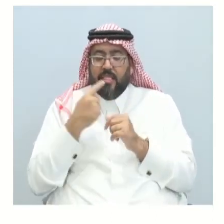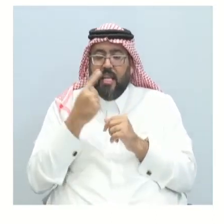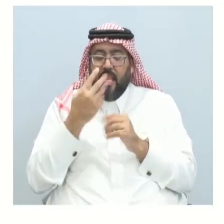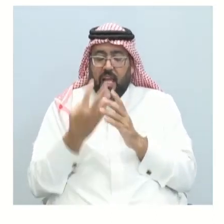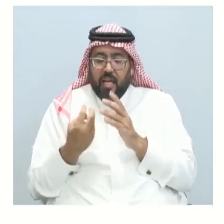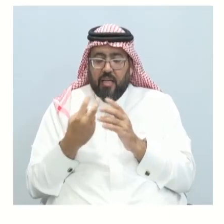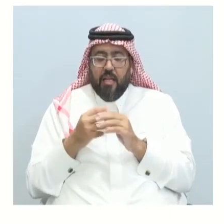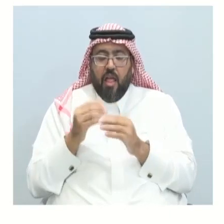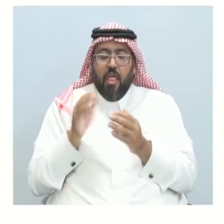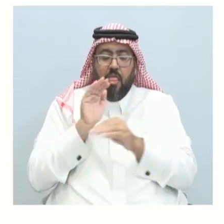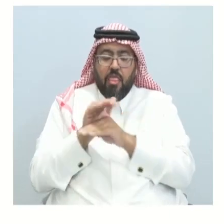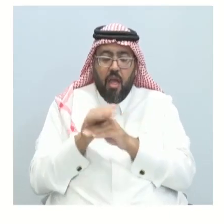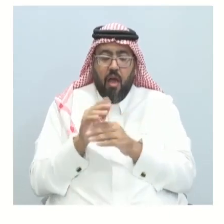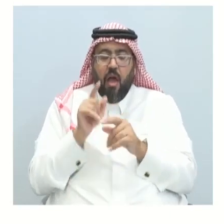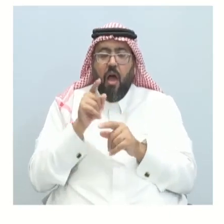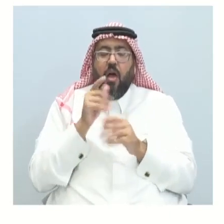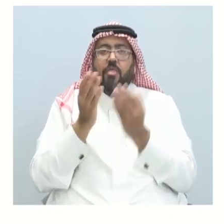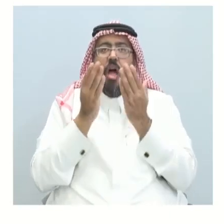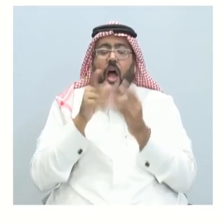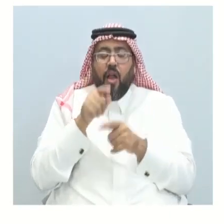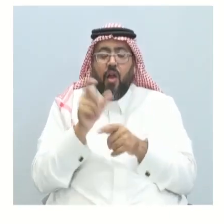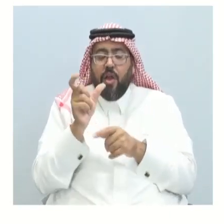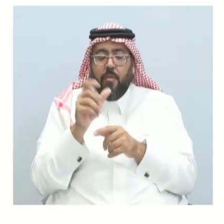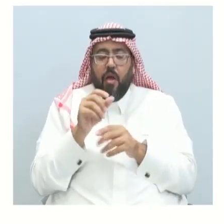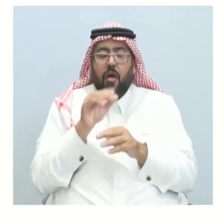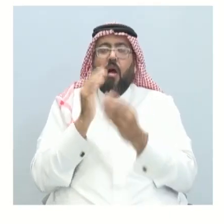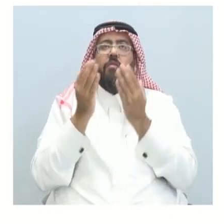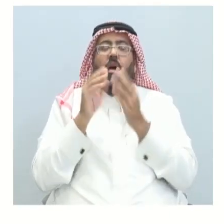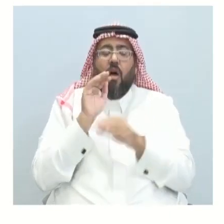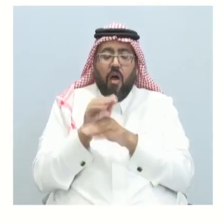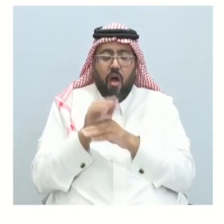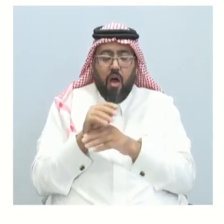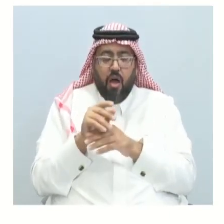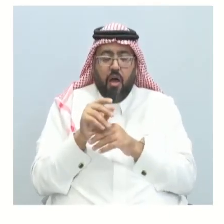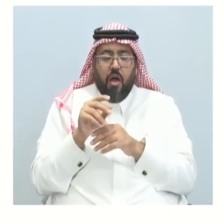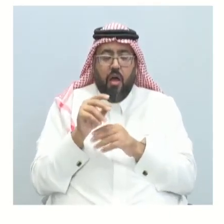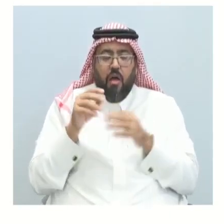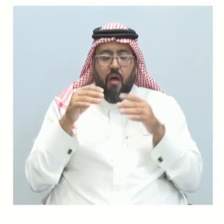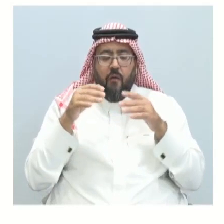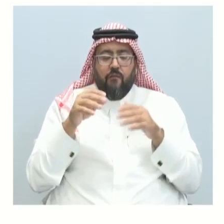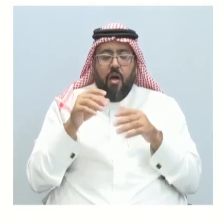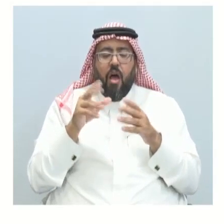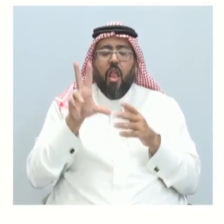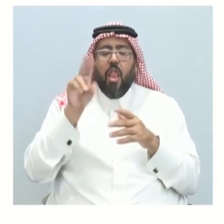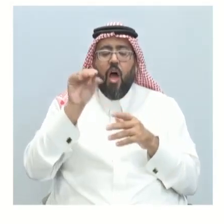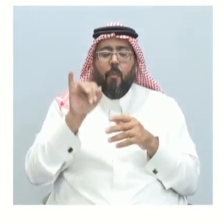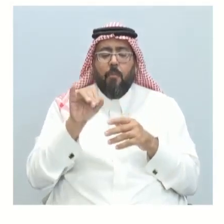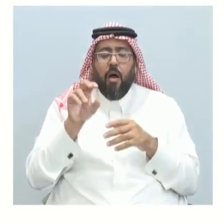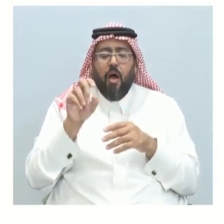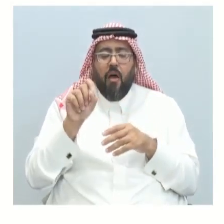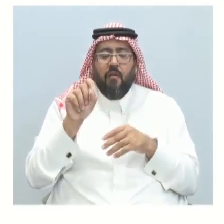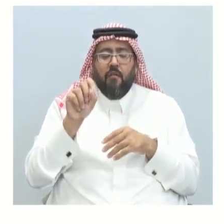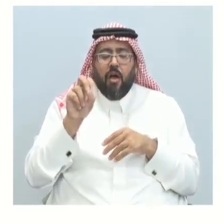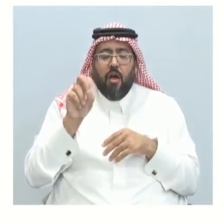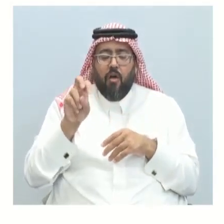عليه وسلم فقال اللهم فقهه في الدين فكان يسمى البحر والحبر يسمى